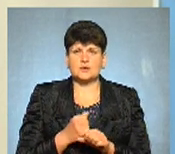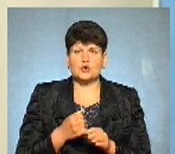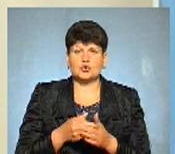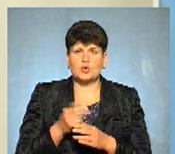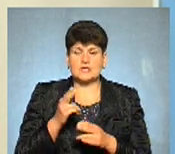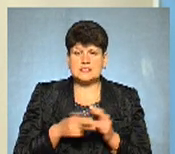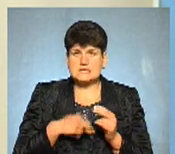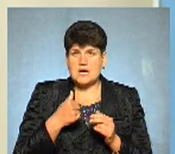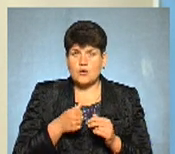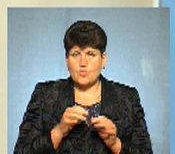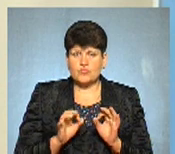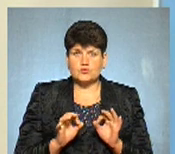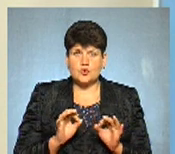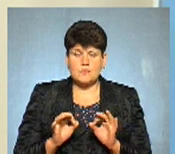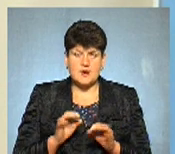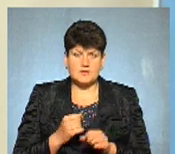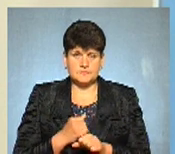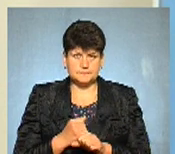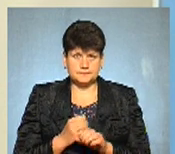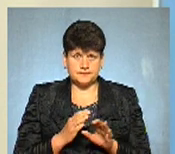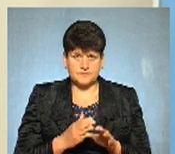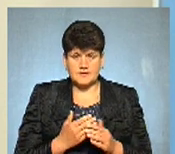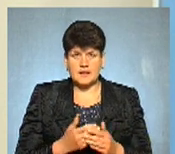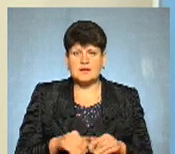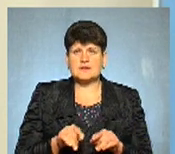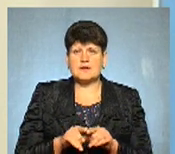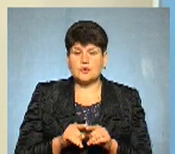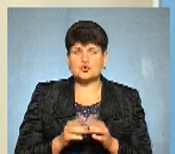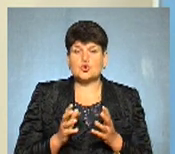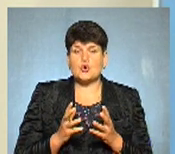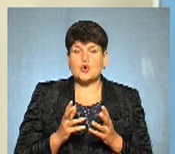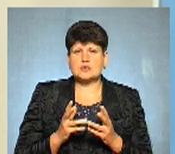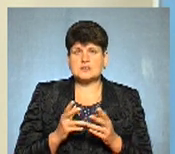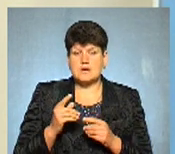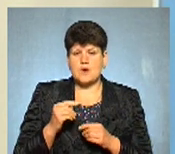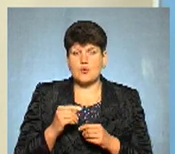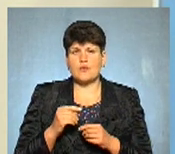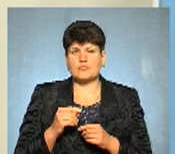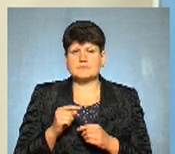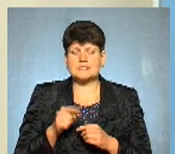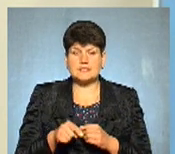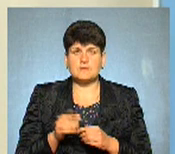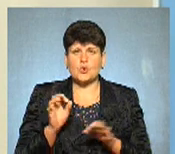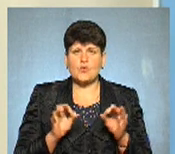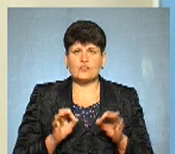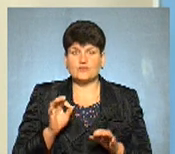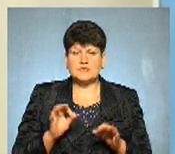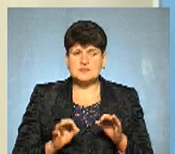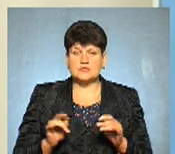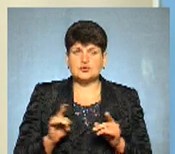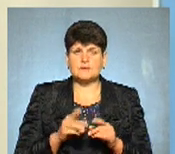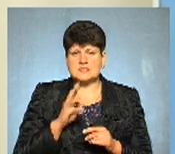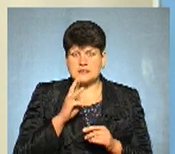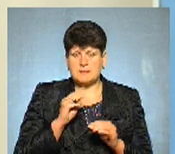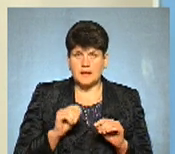року, ну, скажімо так, в нормальному функціонуванні його. І також розраховуємо з тим коефіцієнтом, щоб ще й